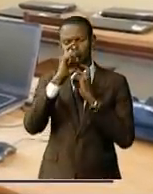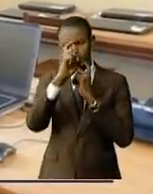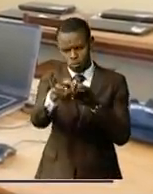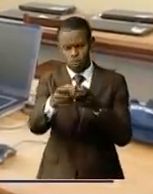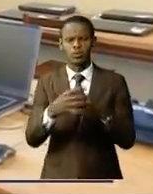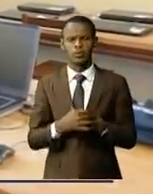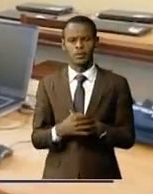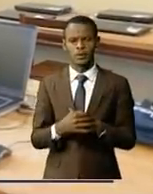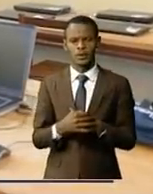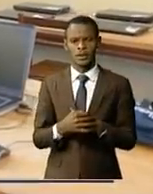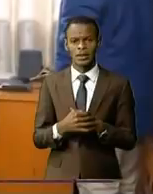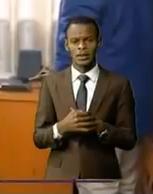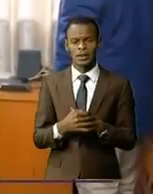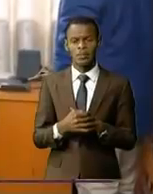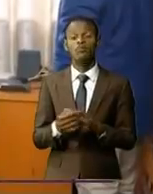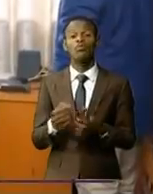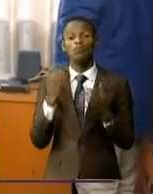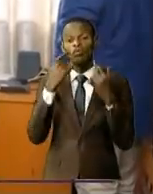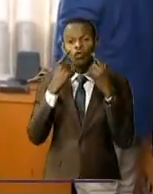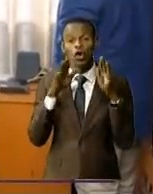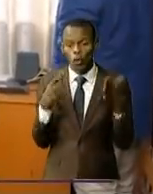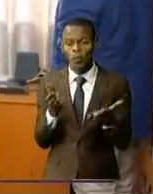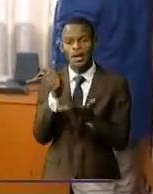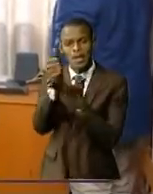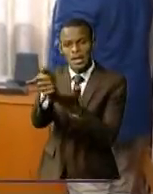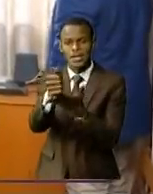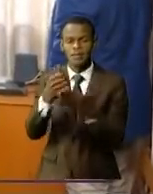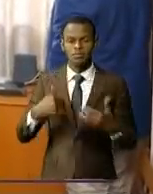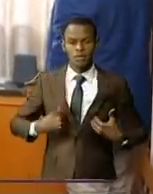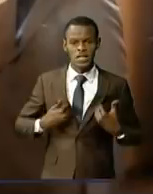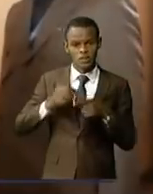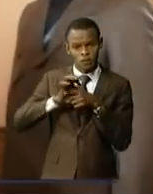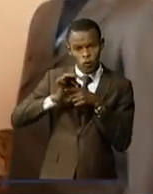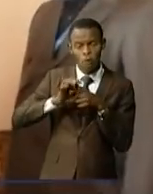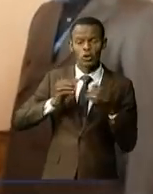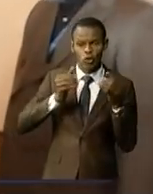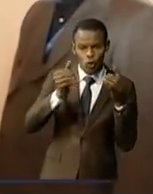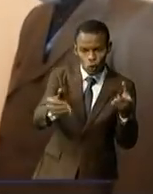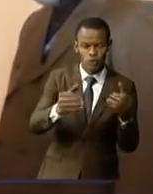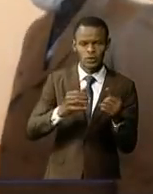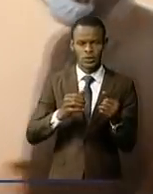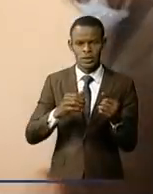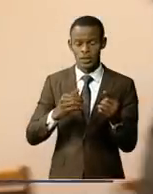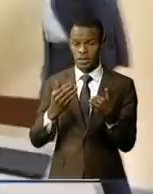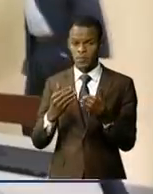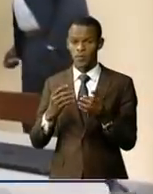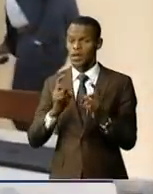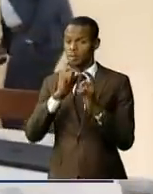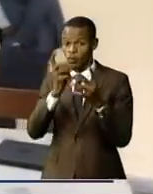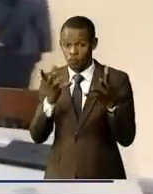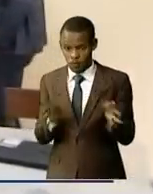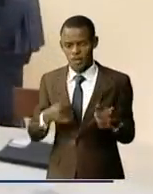du Rotary Club International, en séjour à Kinshasa, Sir Edgar Touguma a visité cette université pour s'enquérir